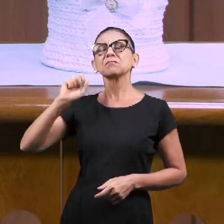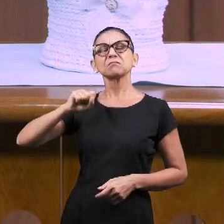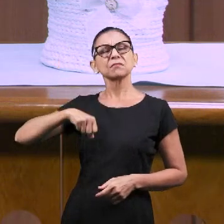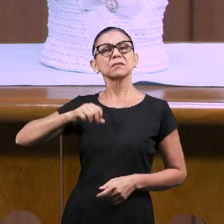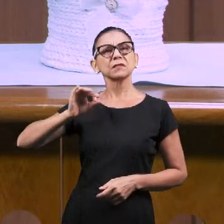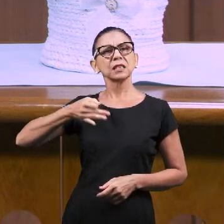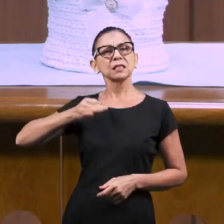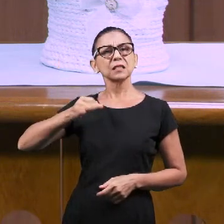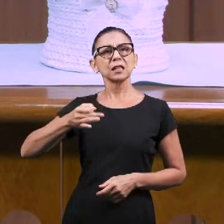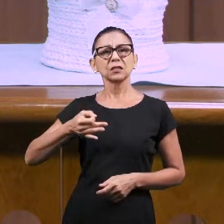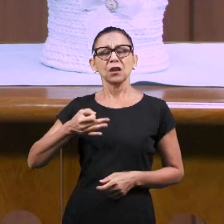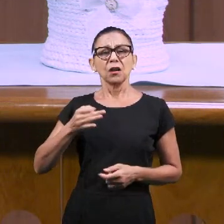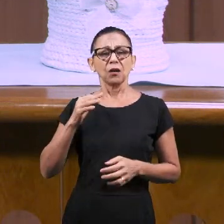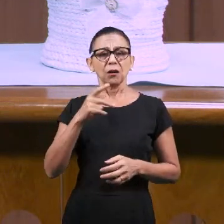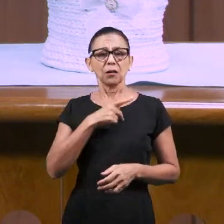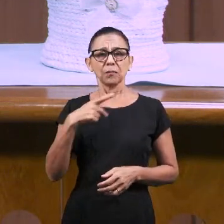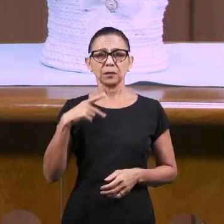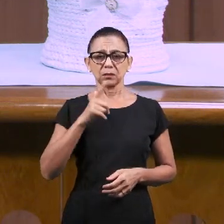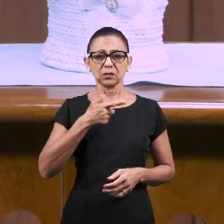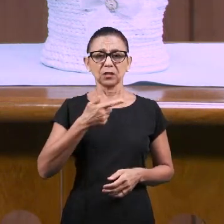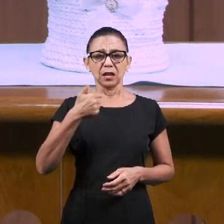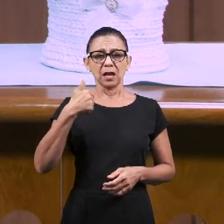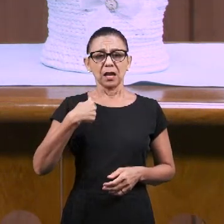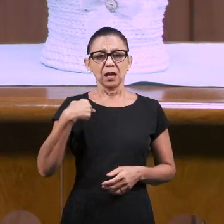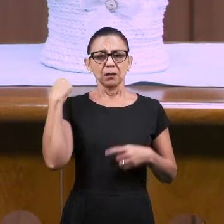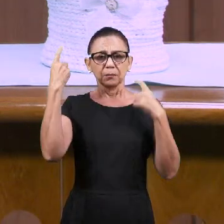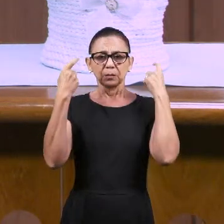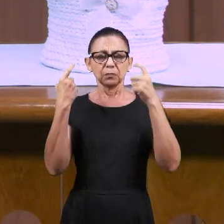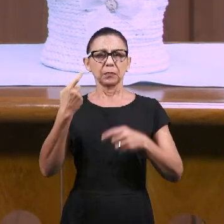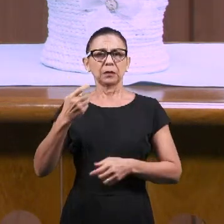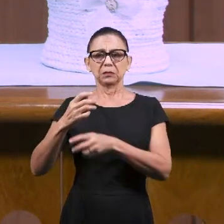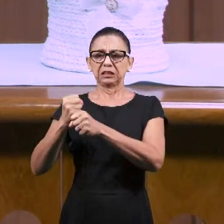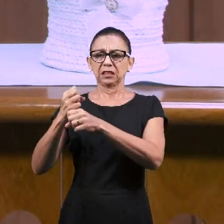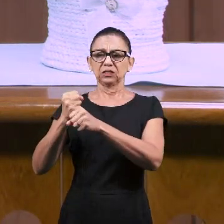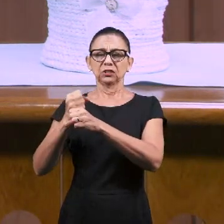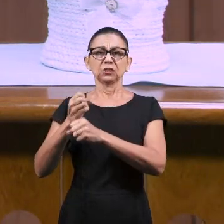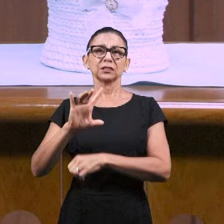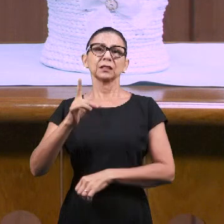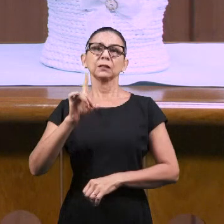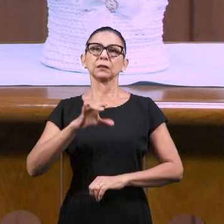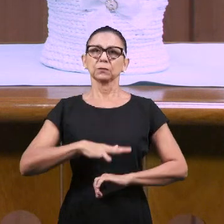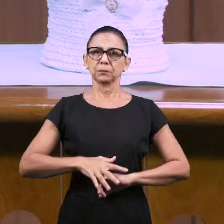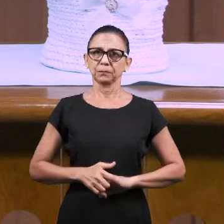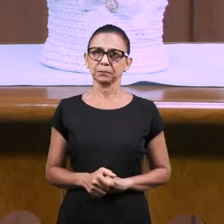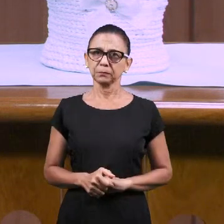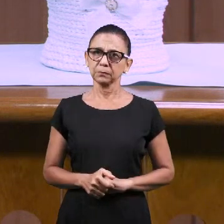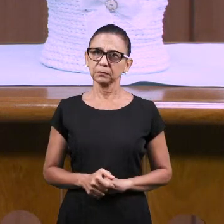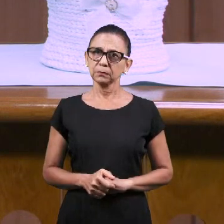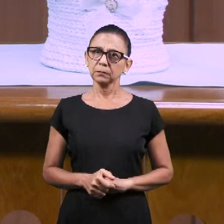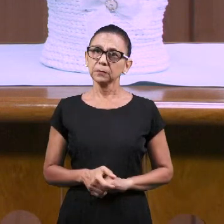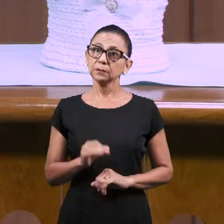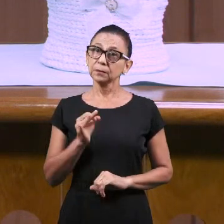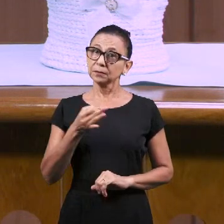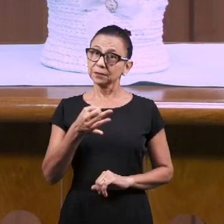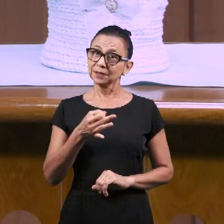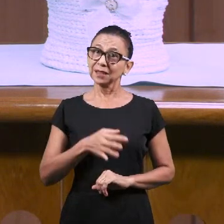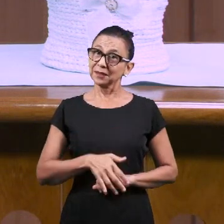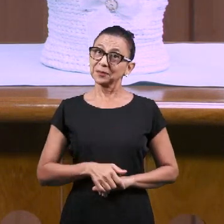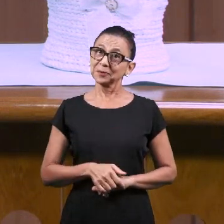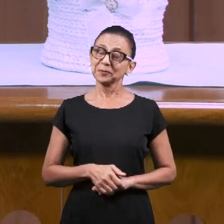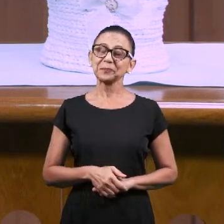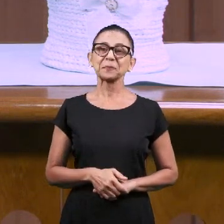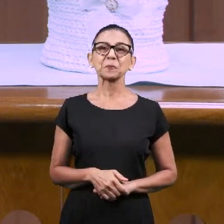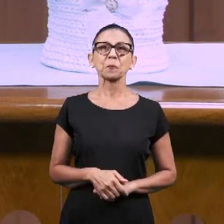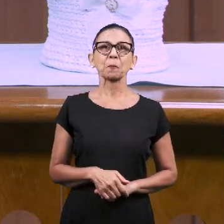raison. Il n'était pas préoccupé avec le nombre, c'est ça. Et pourquoi il nous écrit ici?